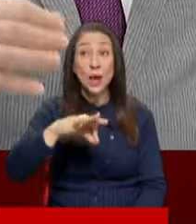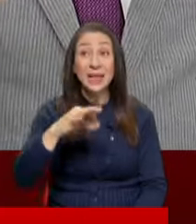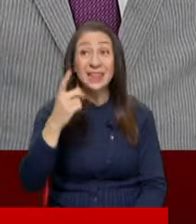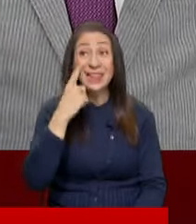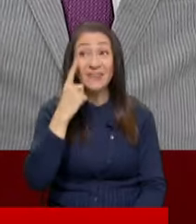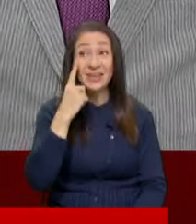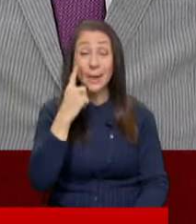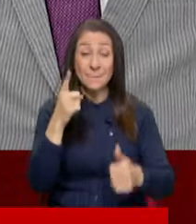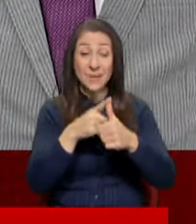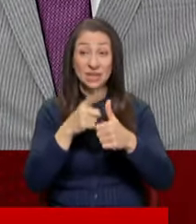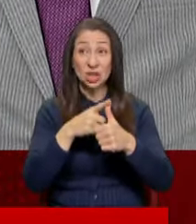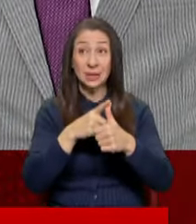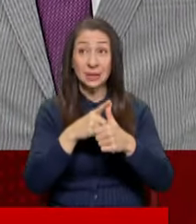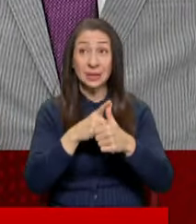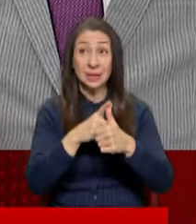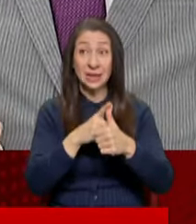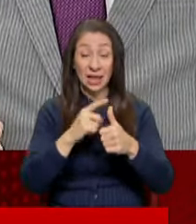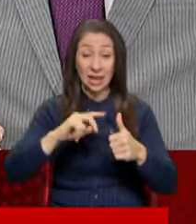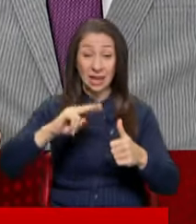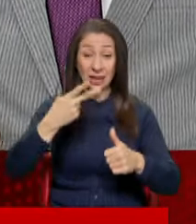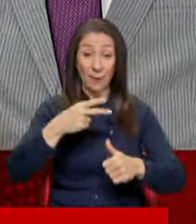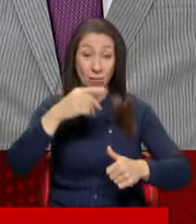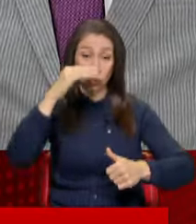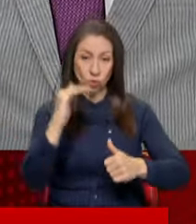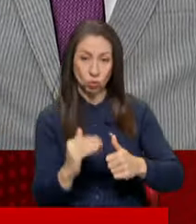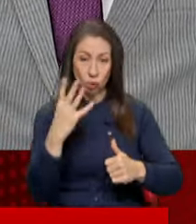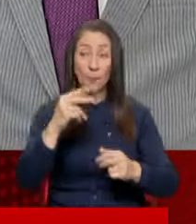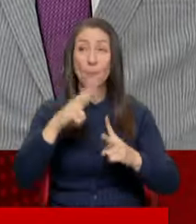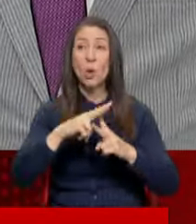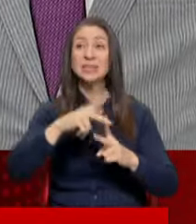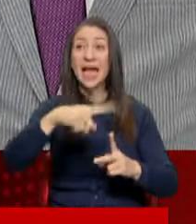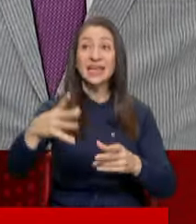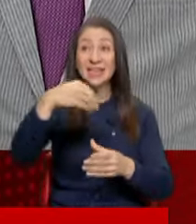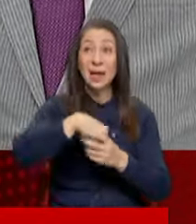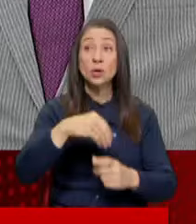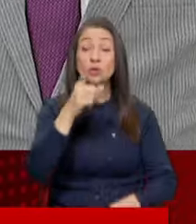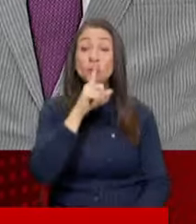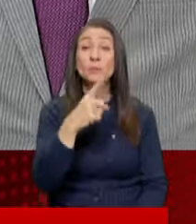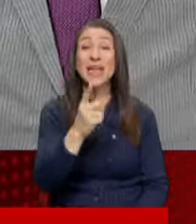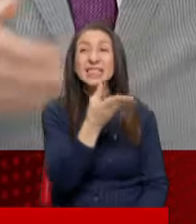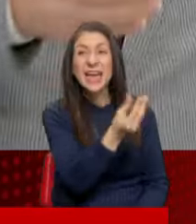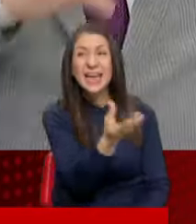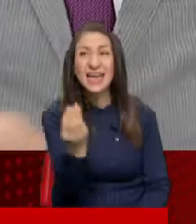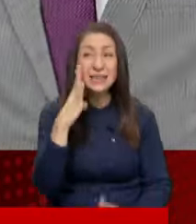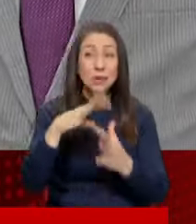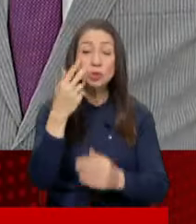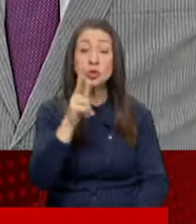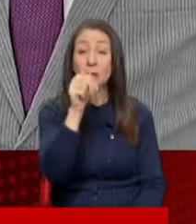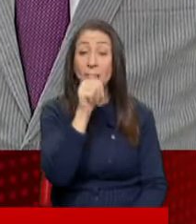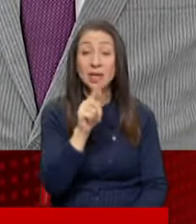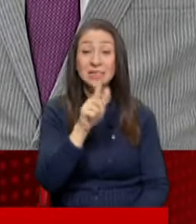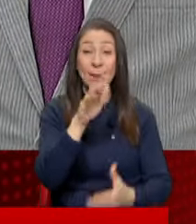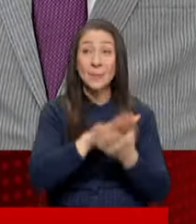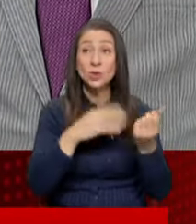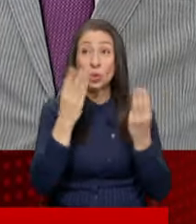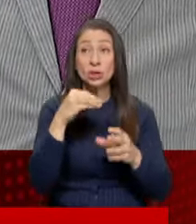devlette birinci kademeye düşmüş olan polisler de dahil yüz binlerce insan 3600 yüzden lise